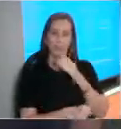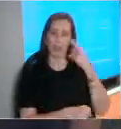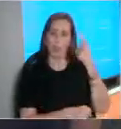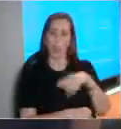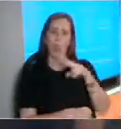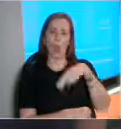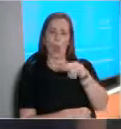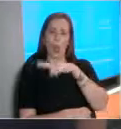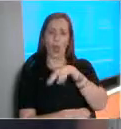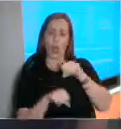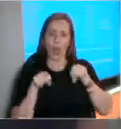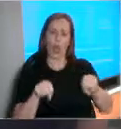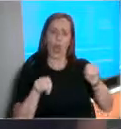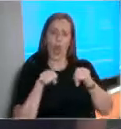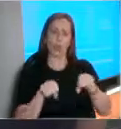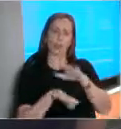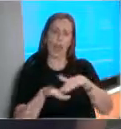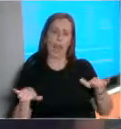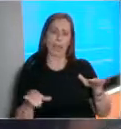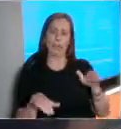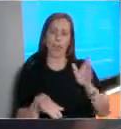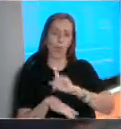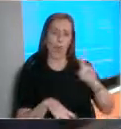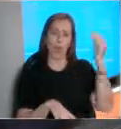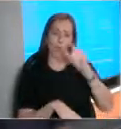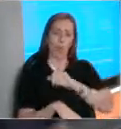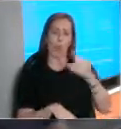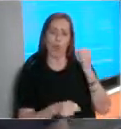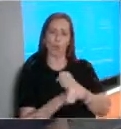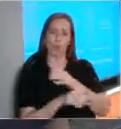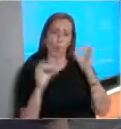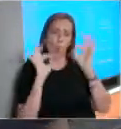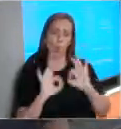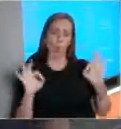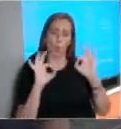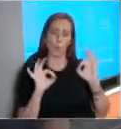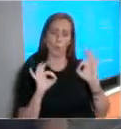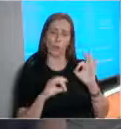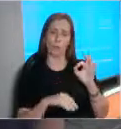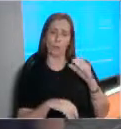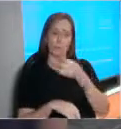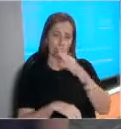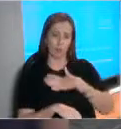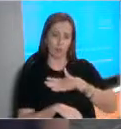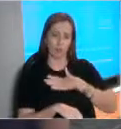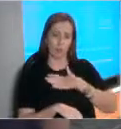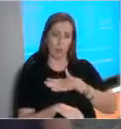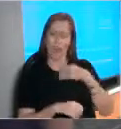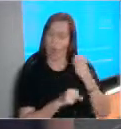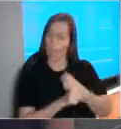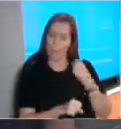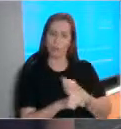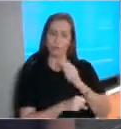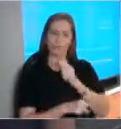היום מסתובבים עם עגלות וילדים ברחובות. לא לימודים, לא עבודה, לא כלום. ובחורים שלנו, הצעירים שלנו,